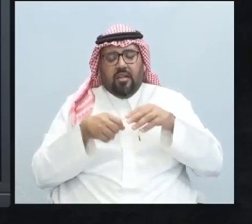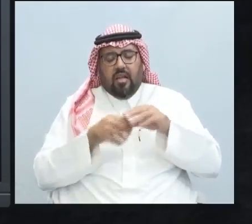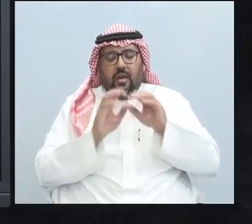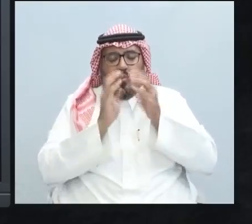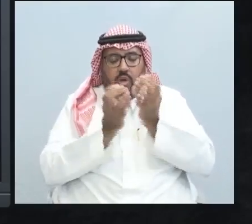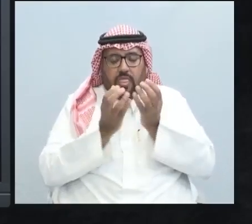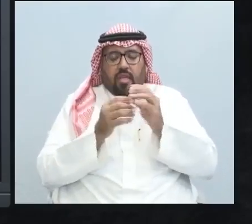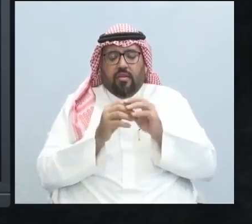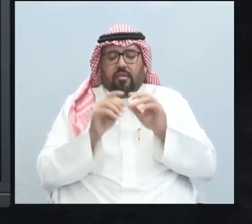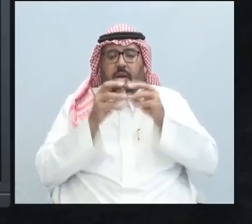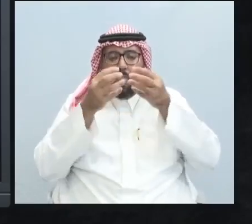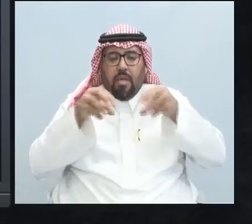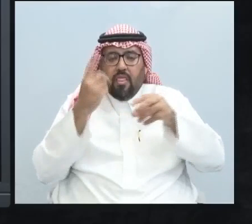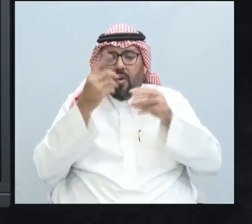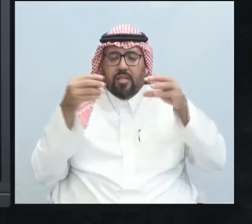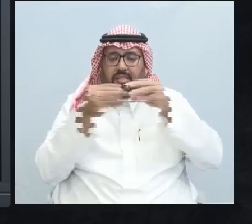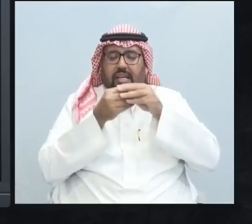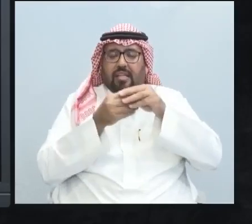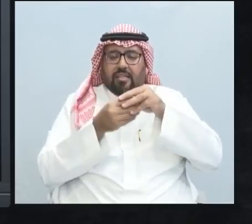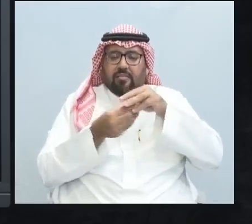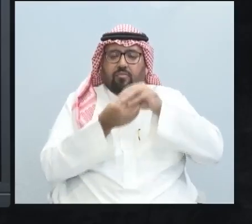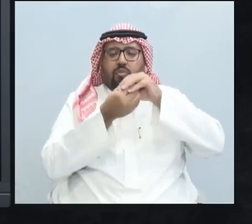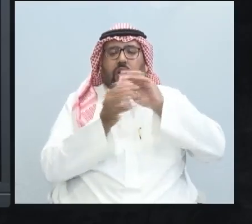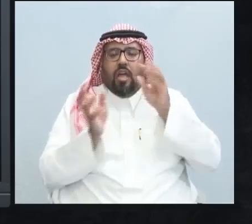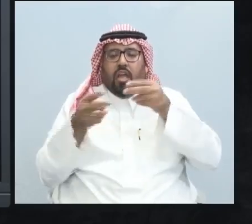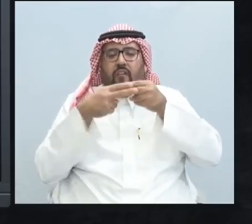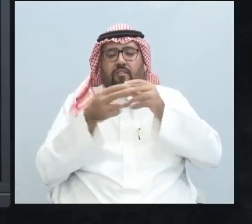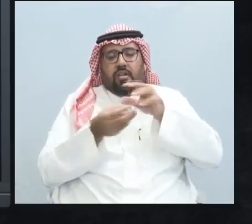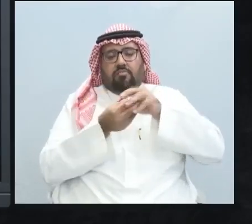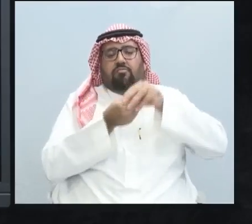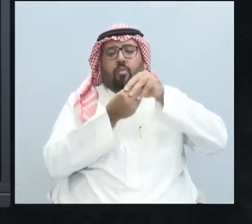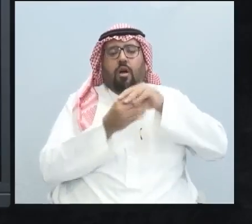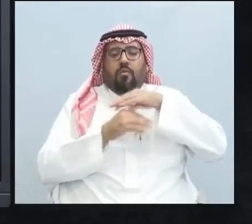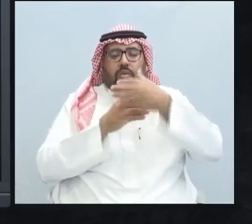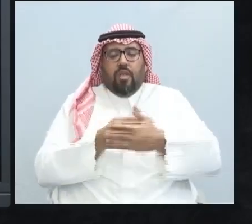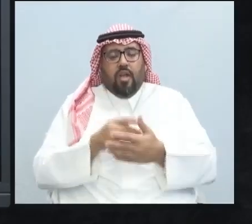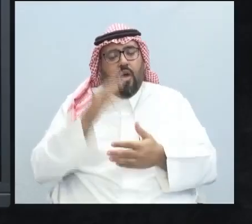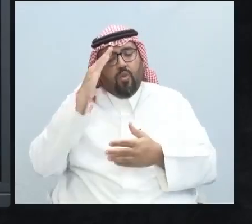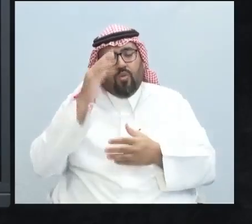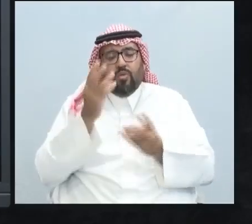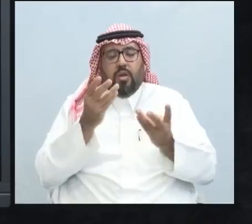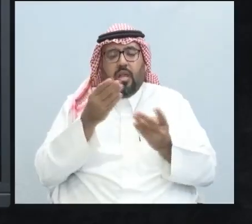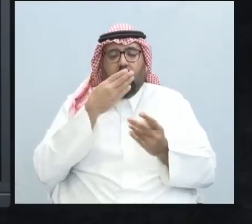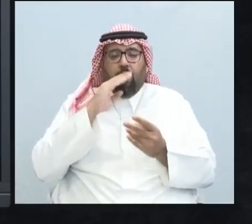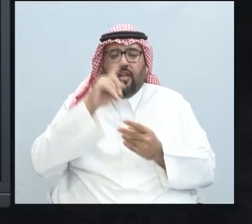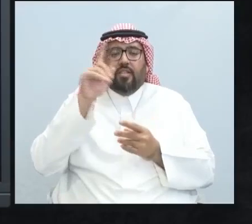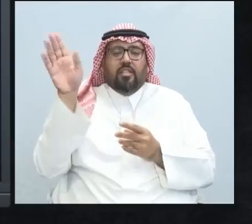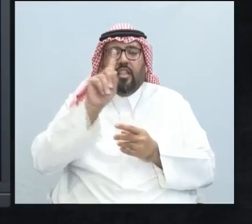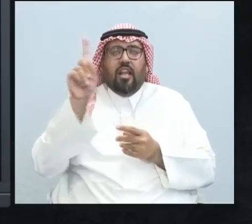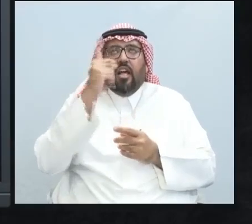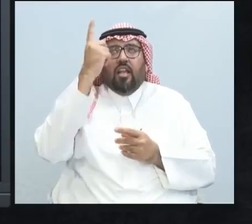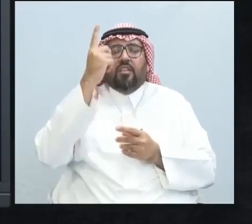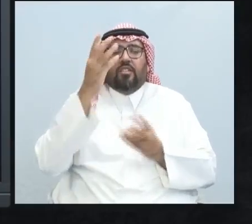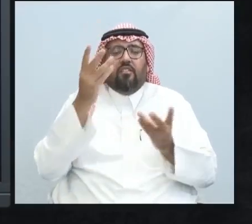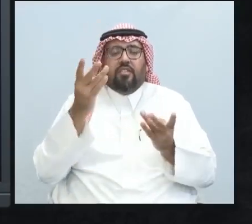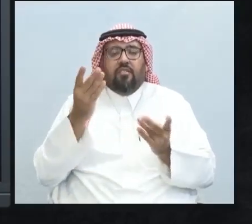البويضه ف حيوان منوي واحد غير قادر على اختراقها لوحده رجائي لكم بالتوفيق سبحانك اللهم وبحمدك اشهد ان لا اله